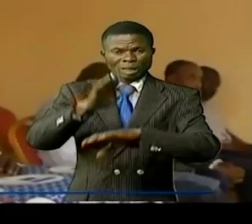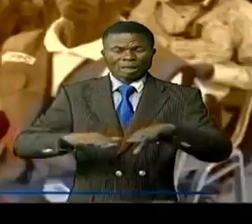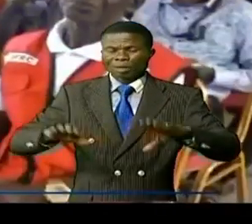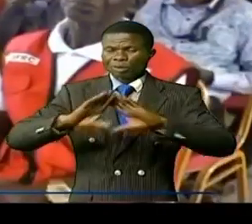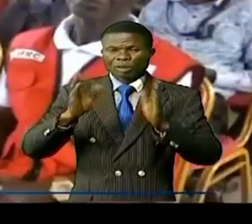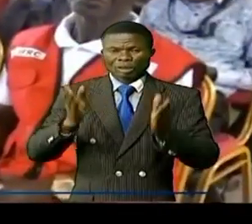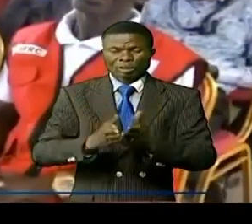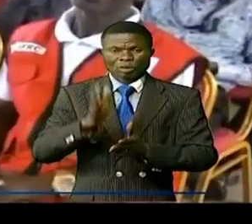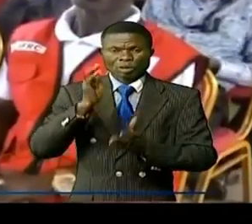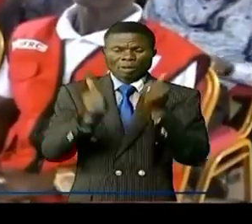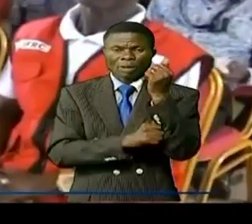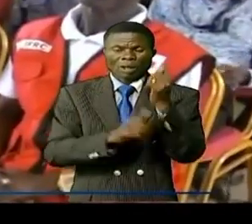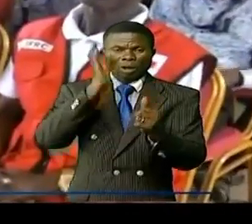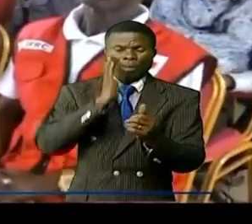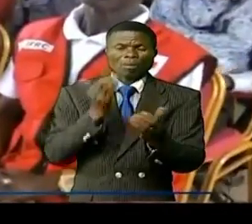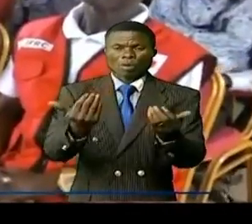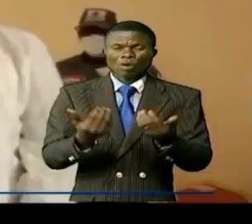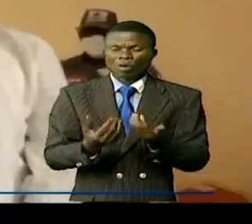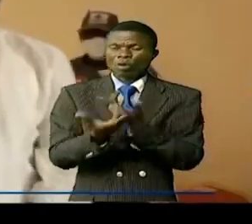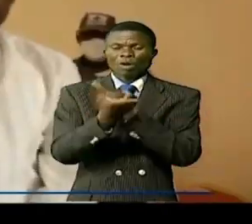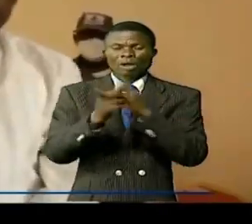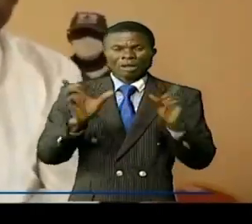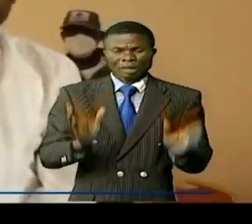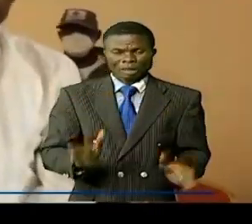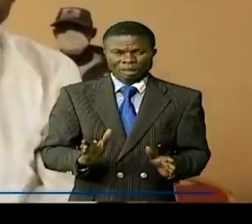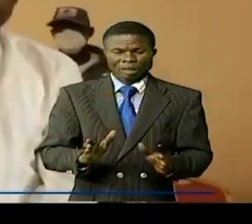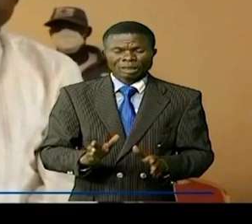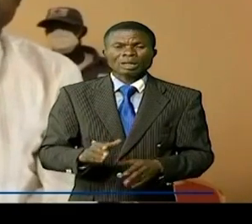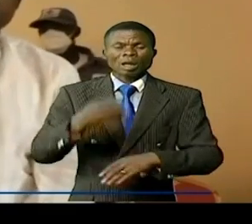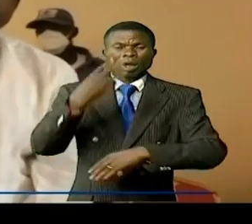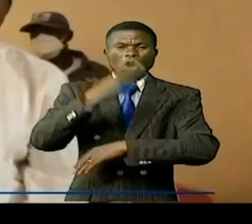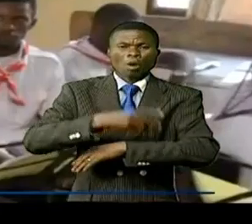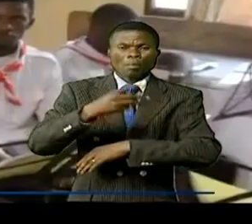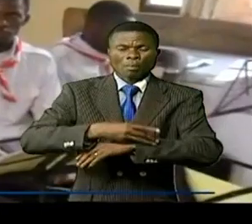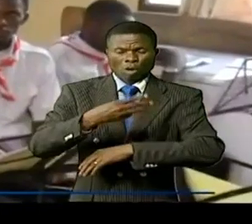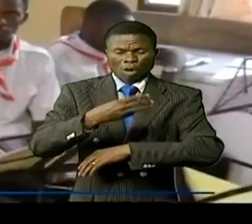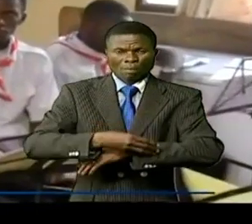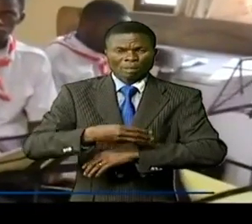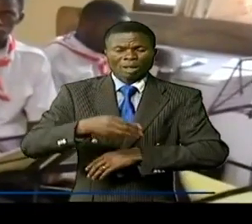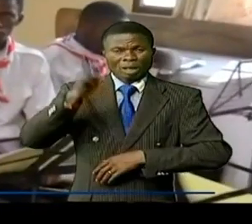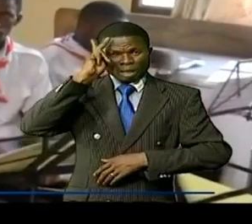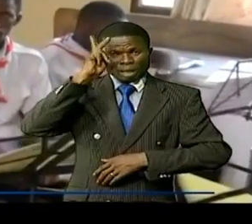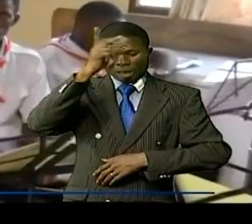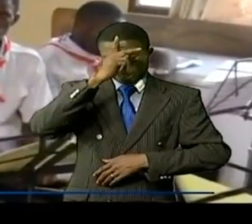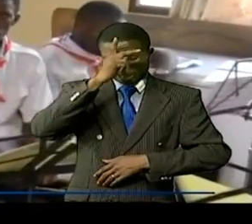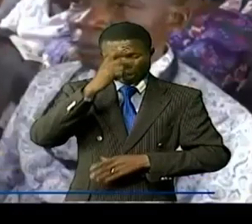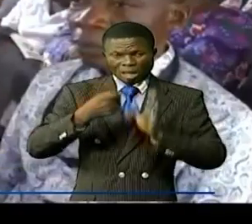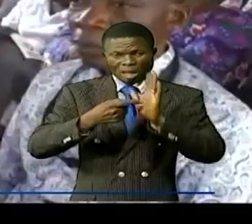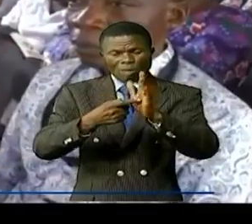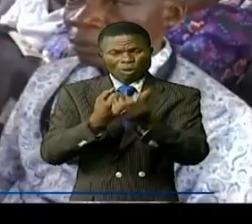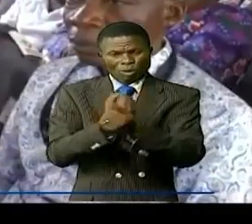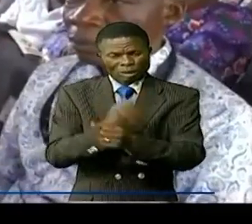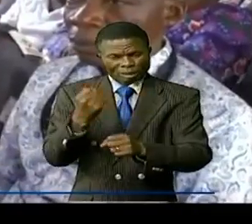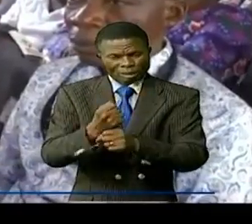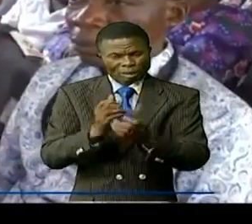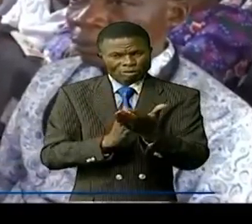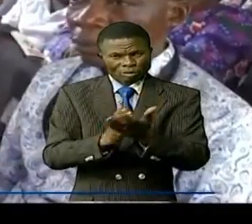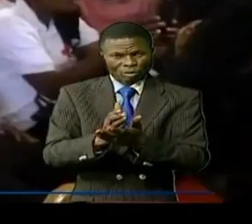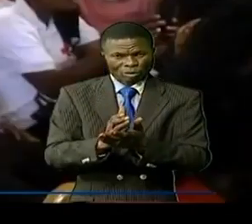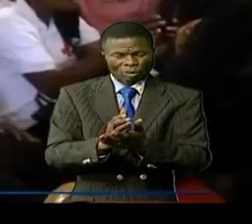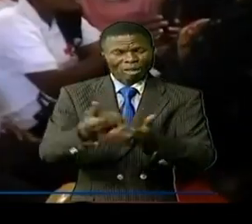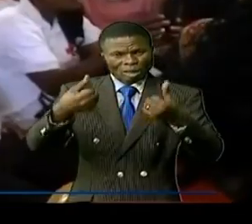des volontaires sécuristes du Moamba et de la Tchangou à faire montre de discipline et de loyauté dans leur travail en